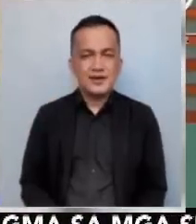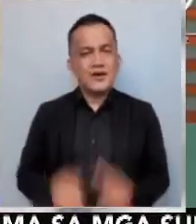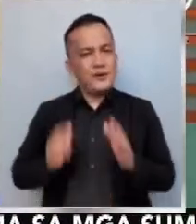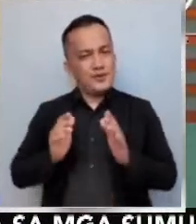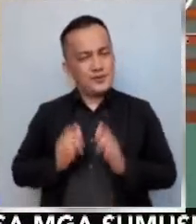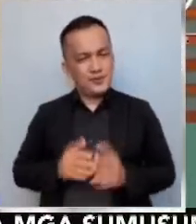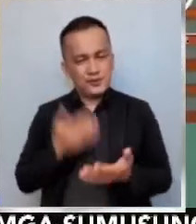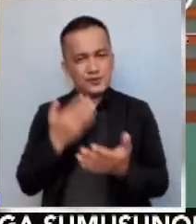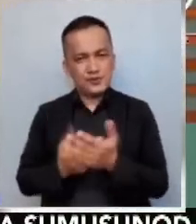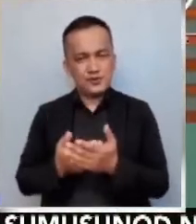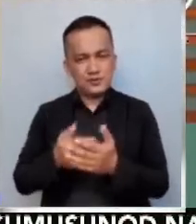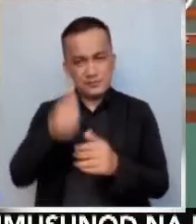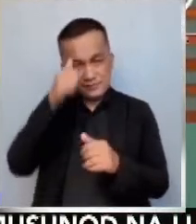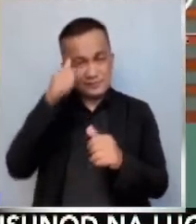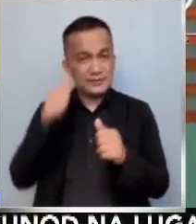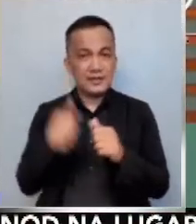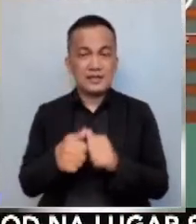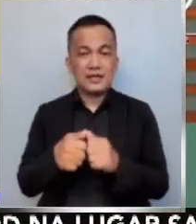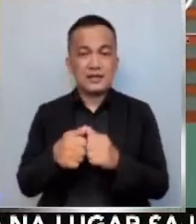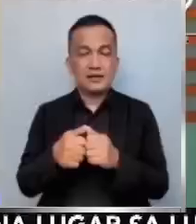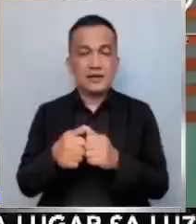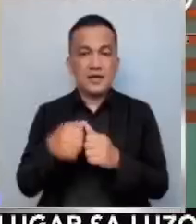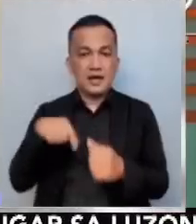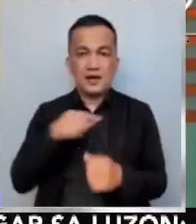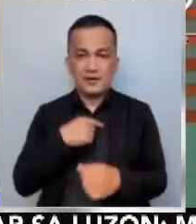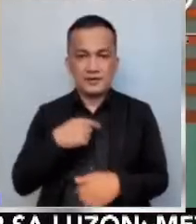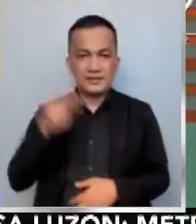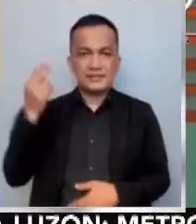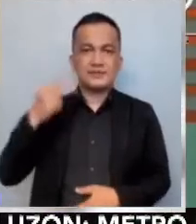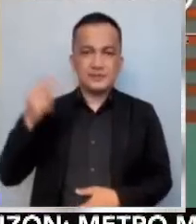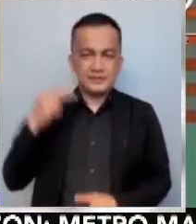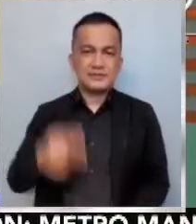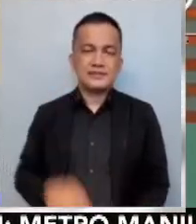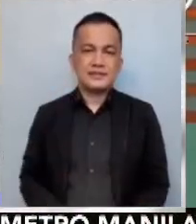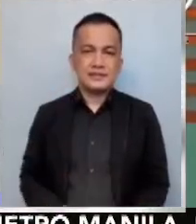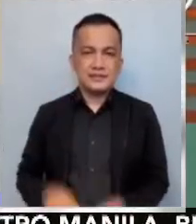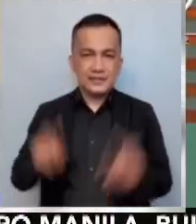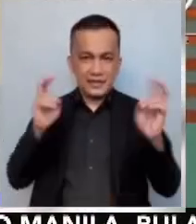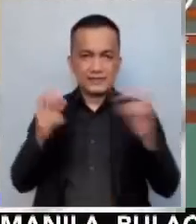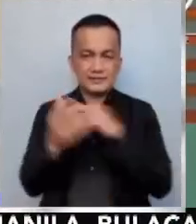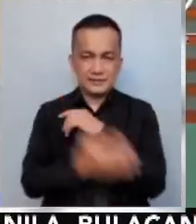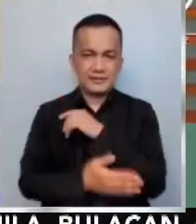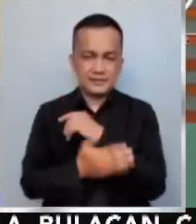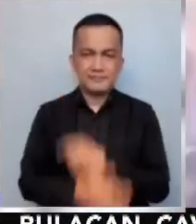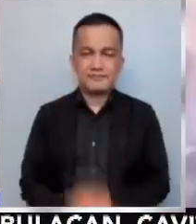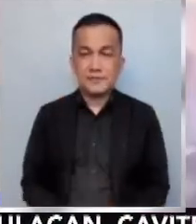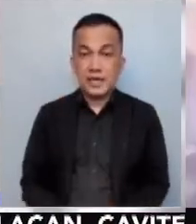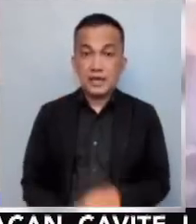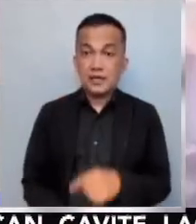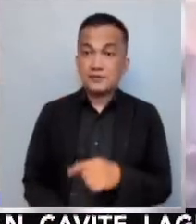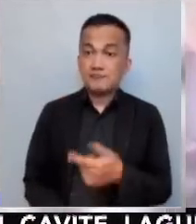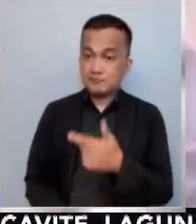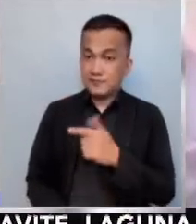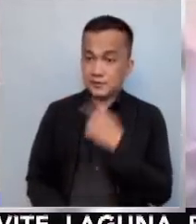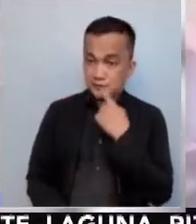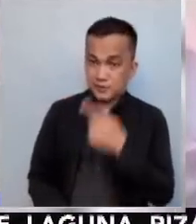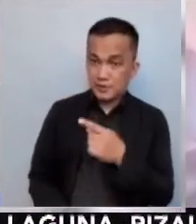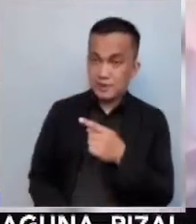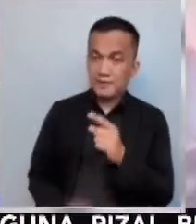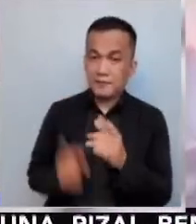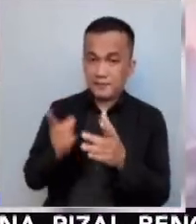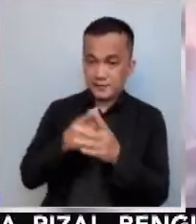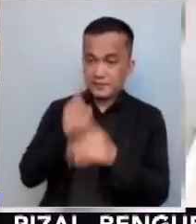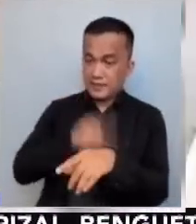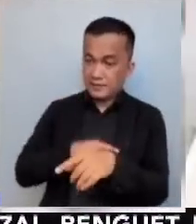reminded of our history as a country. Ito raw ang unang pagbisita ng Vice Presidente sa